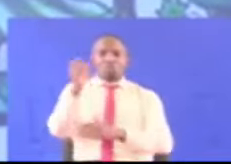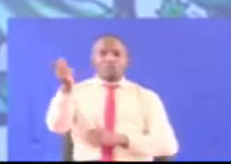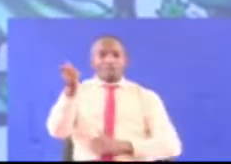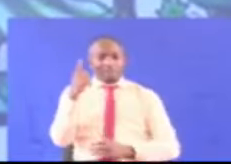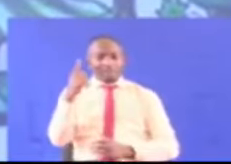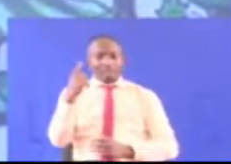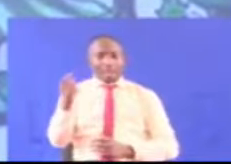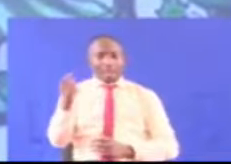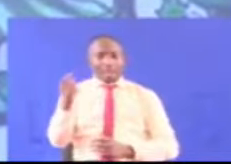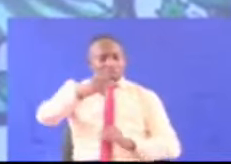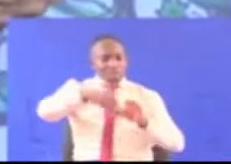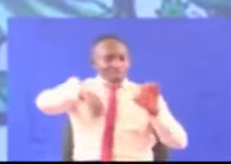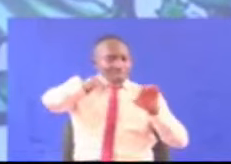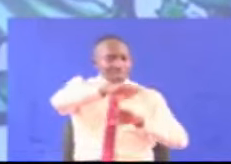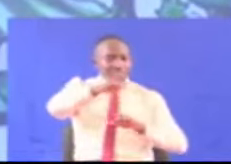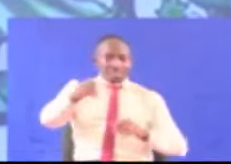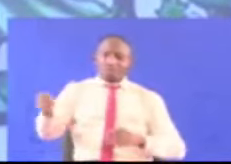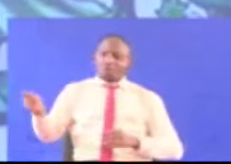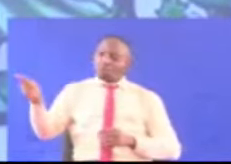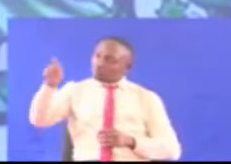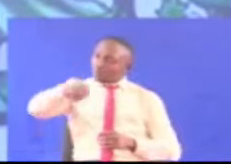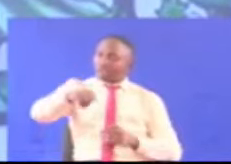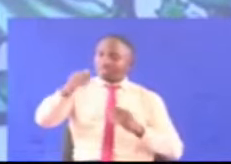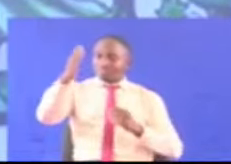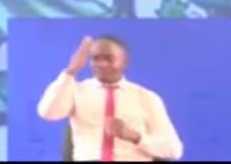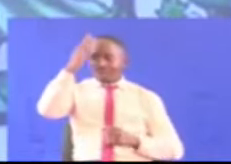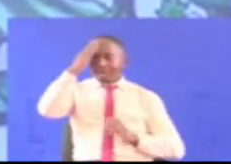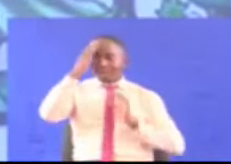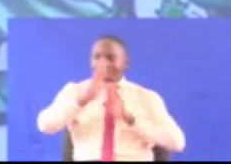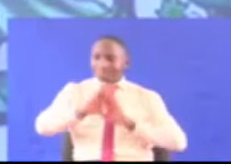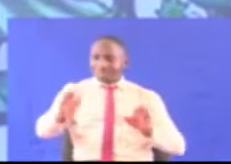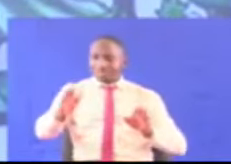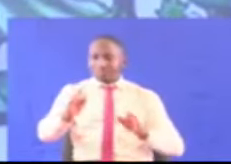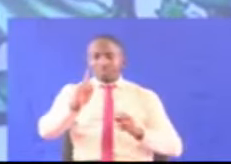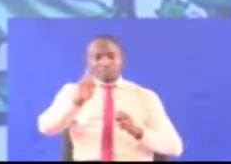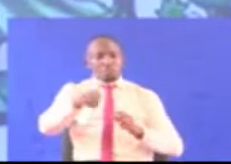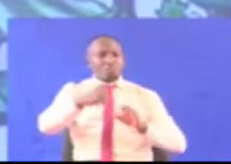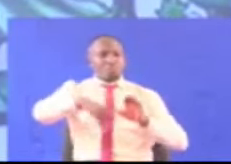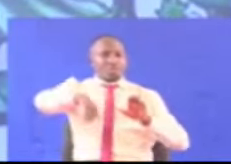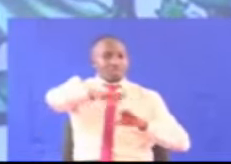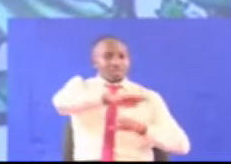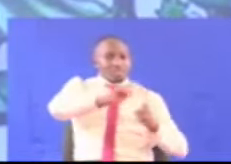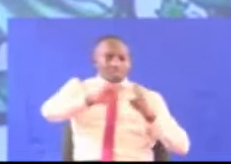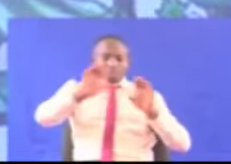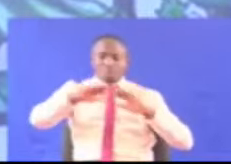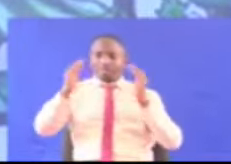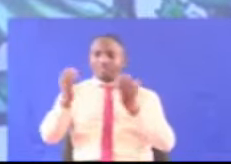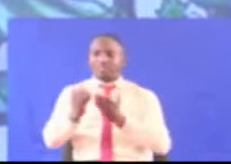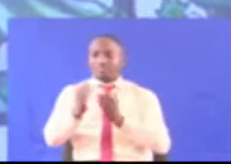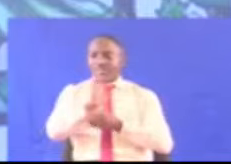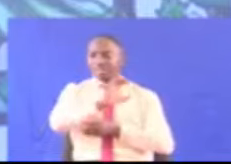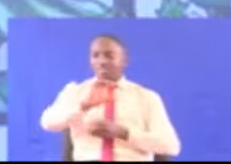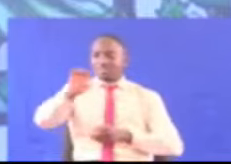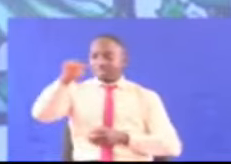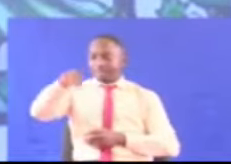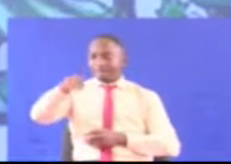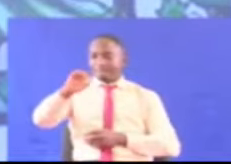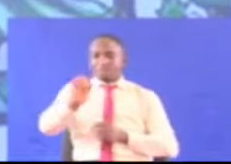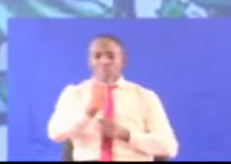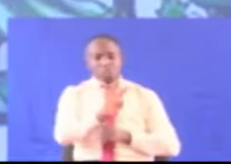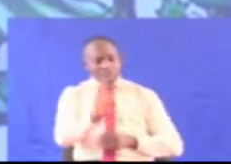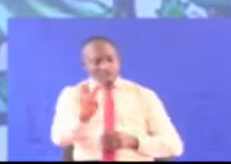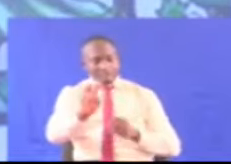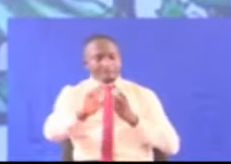Mbeya amekuja mwenyekiti, wapite tu hapa ili muwafahamu. Amekuja mwenyekiti wa Chama cha Mapinduzi